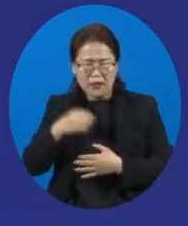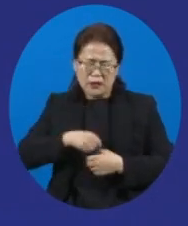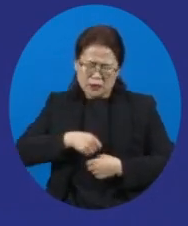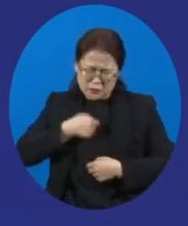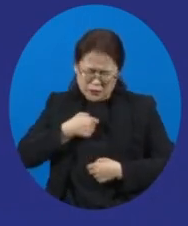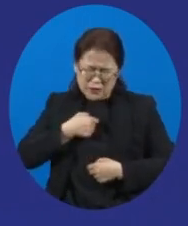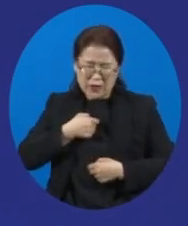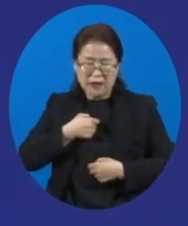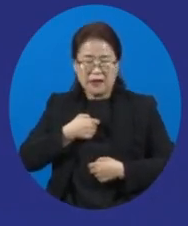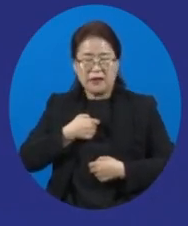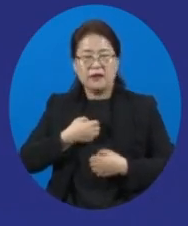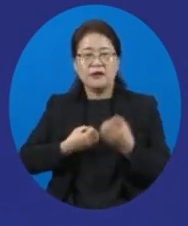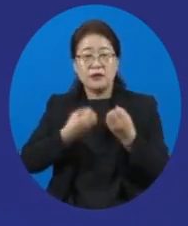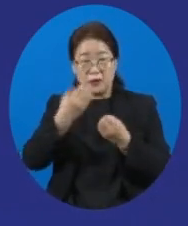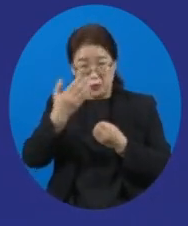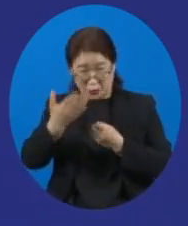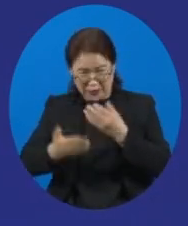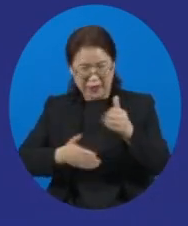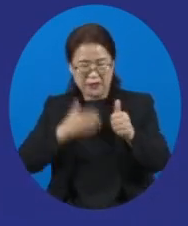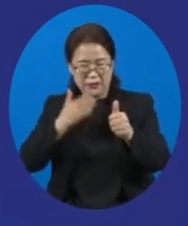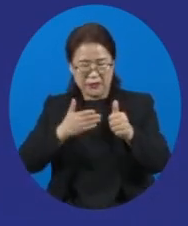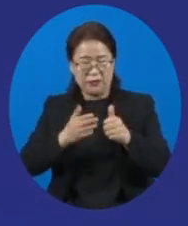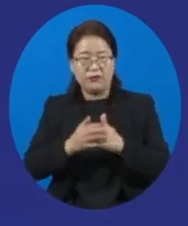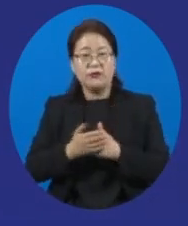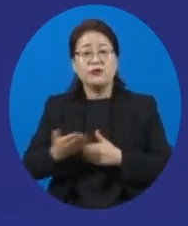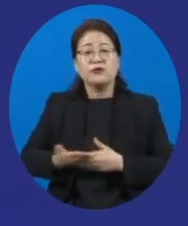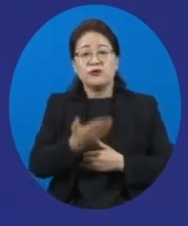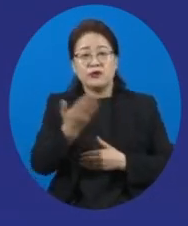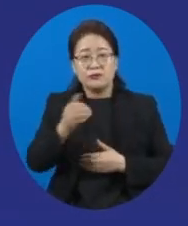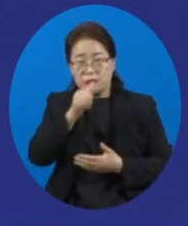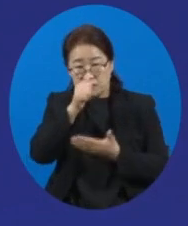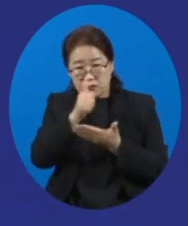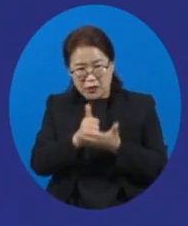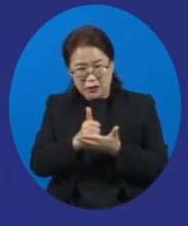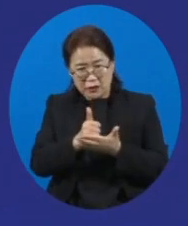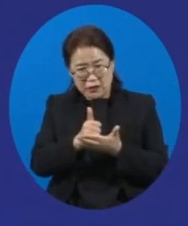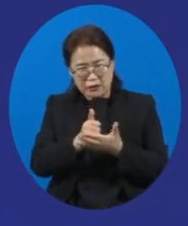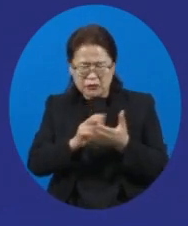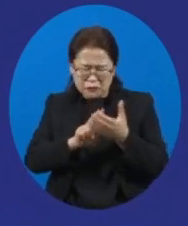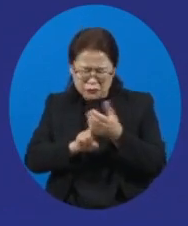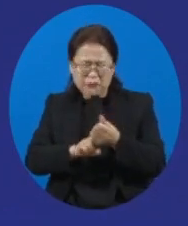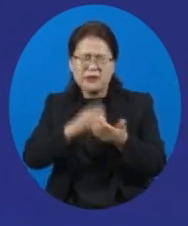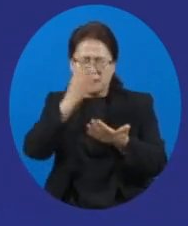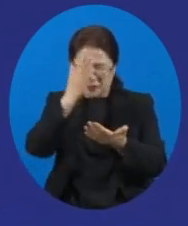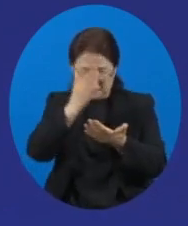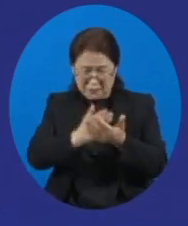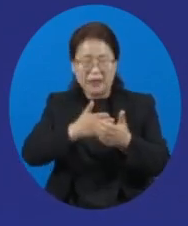솔직하게 반응했으면 좋겠어요. 여러분의 죄를 숨기려고 하지 마십시오.